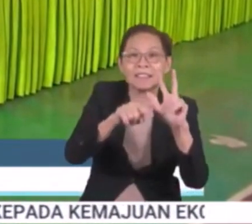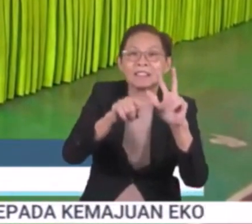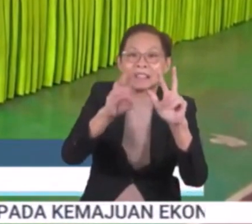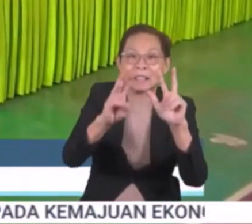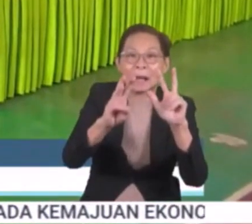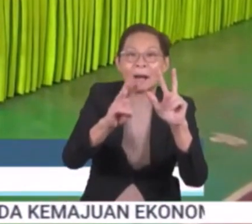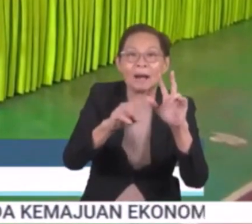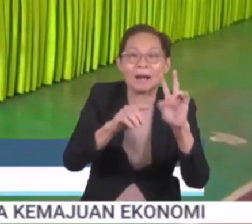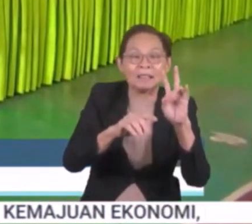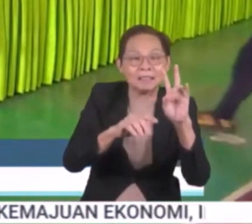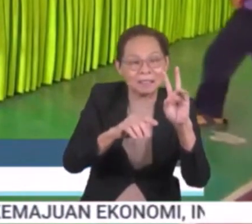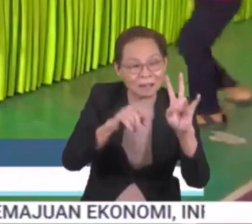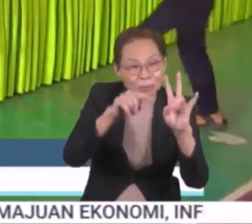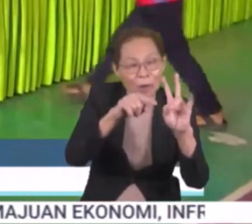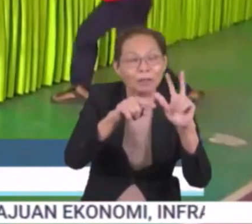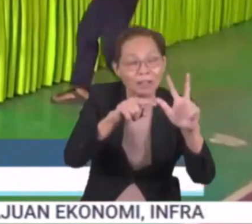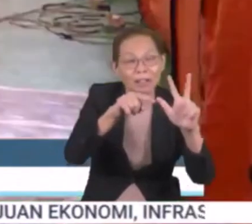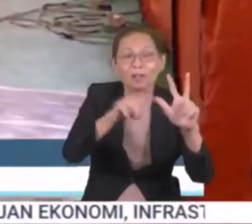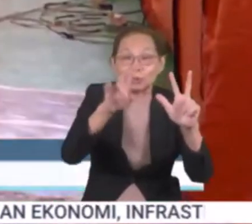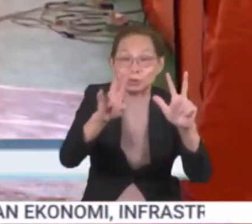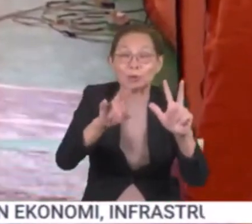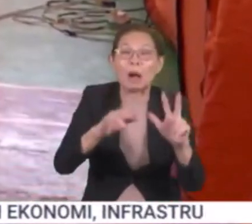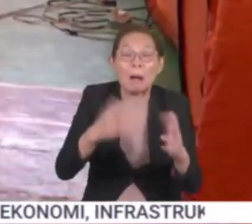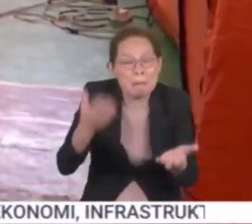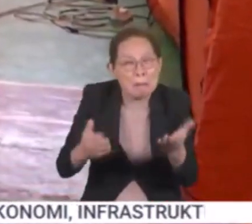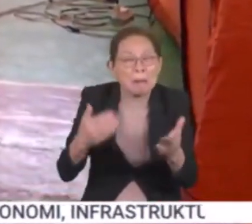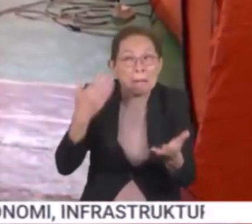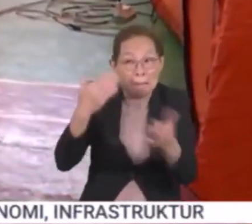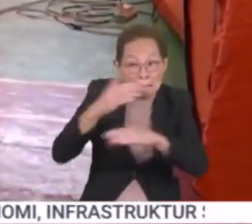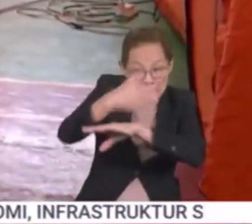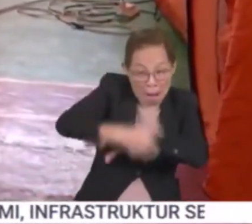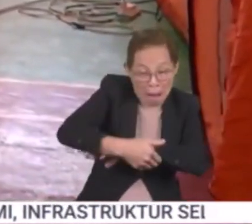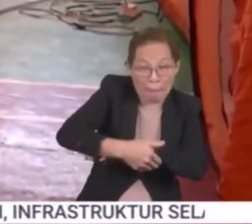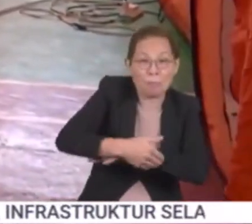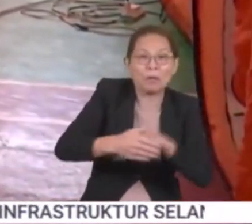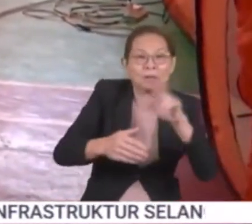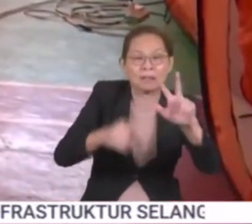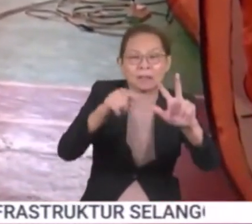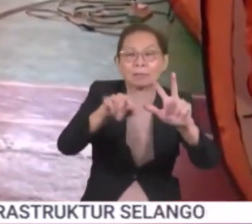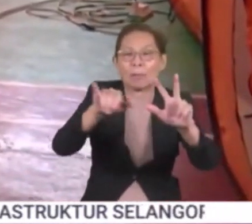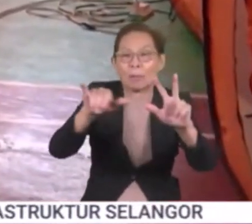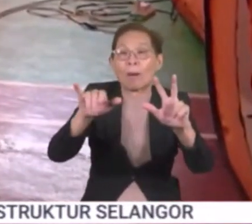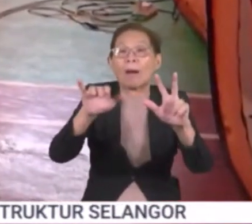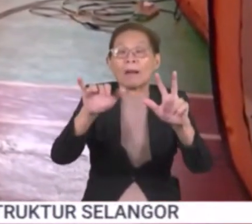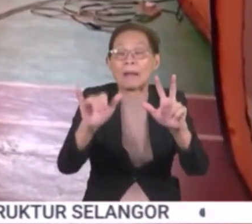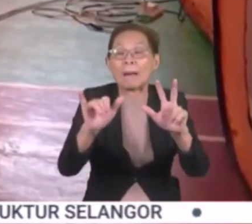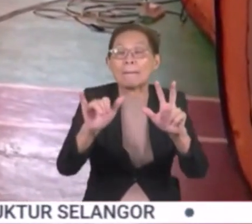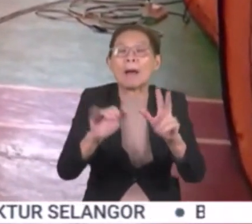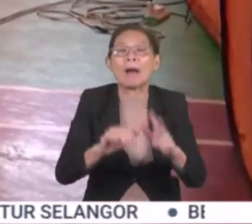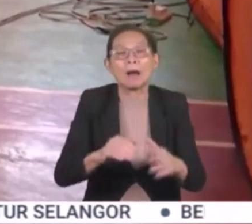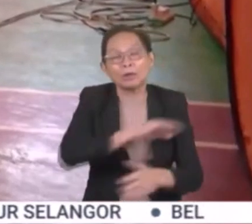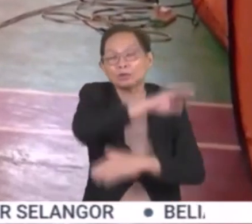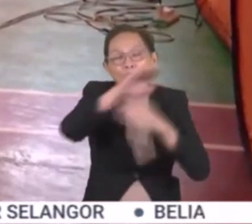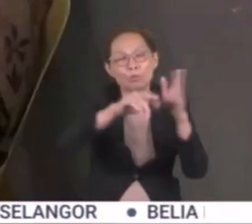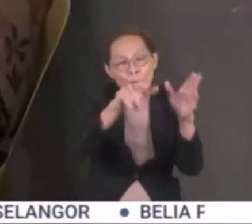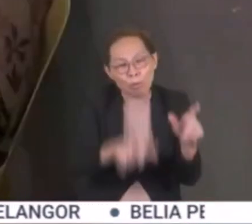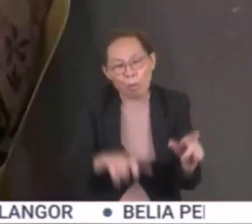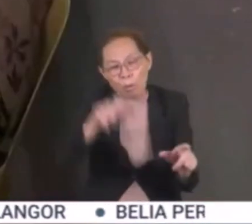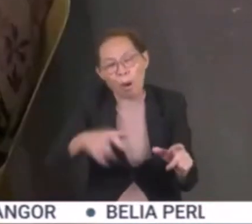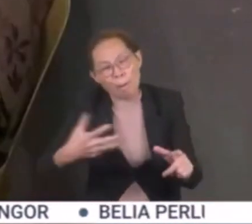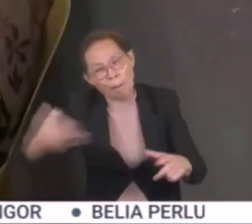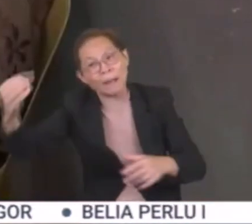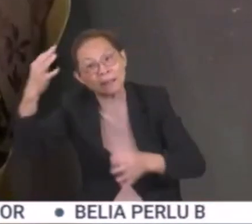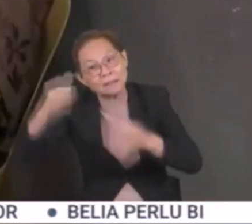3.6 me malam ini baapun kesemua penduduk dijangka boleh pulang ke rumah masing-masing isnin ini sekiranya keadaan